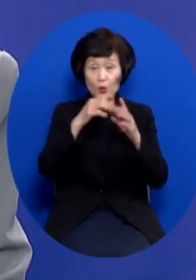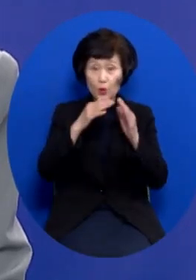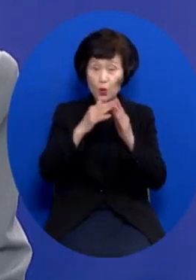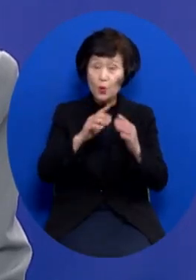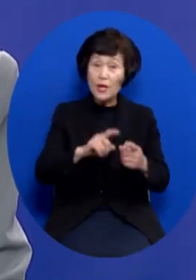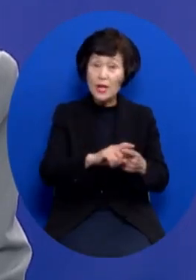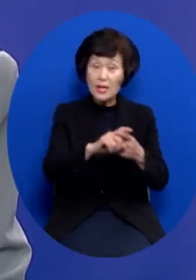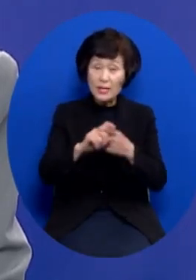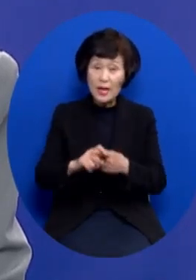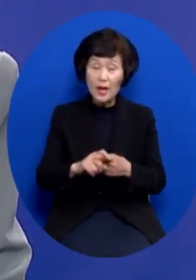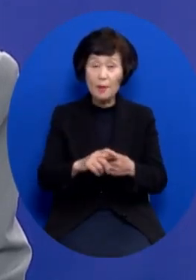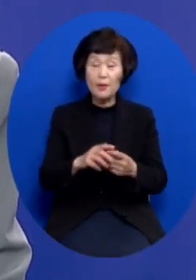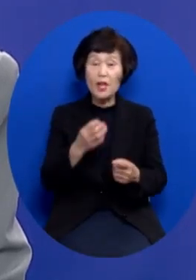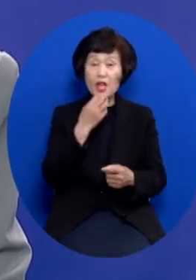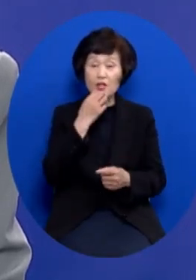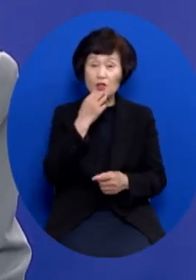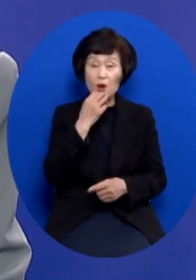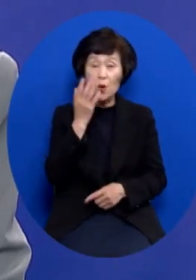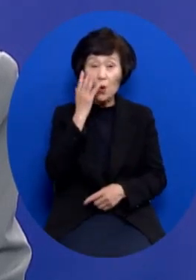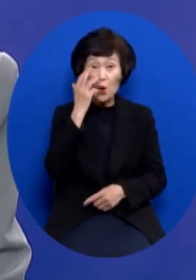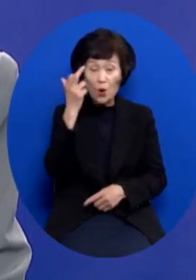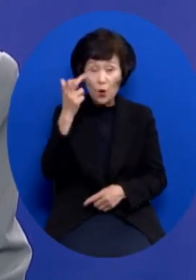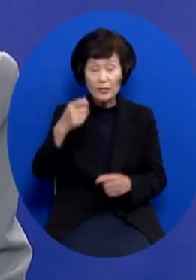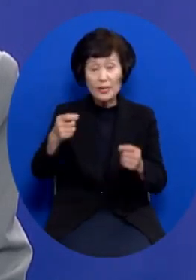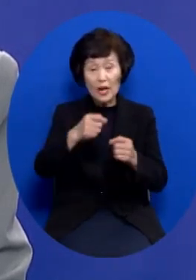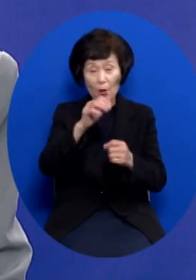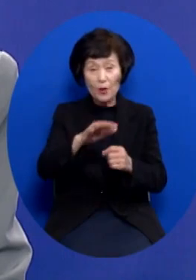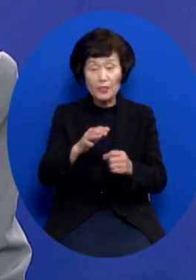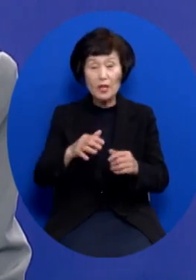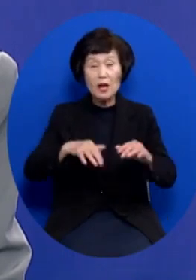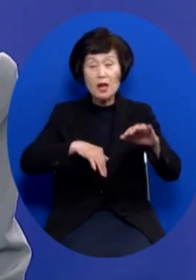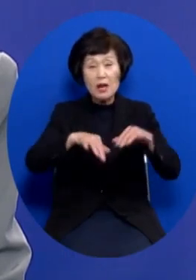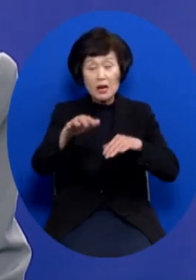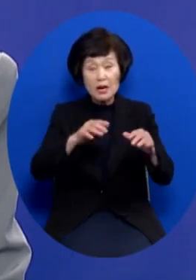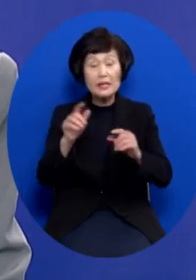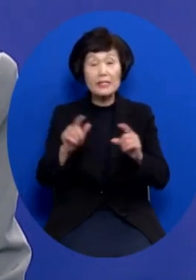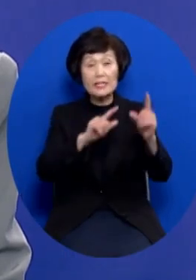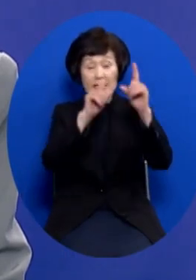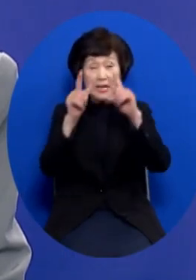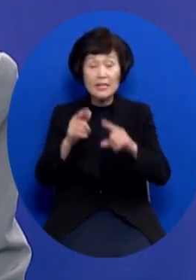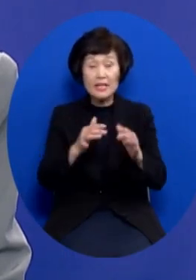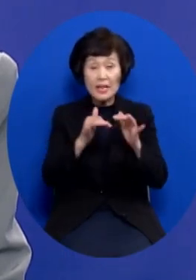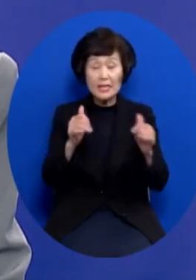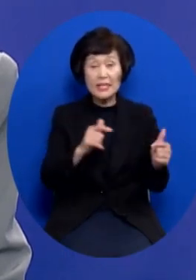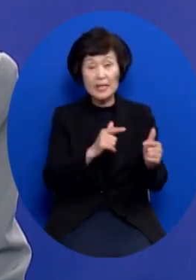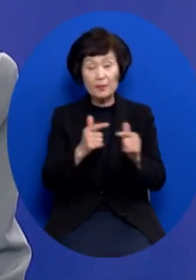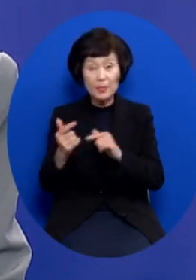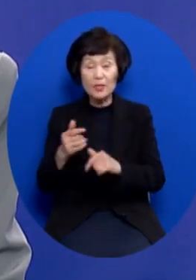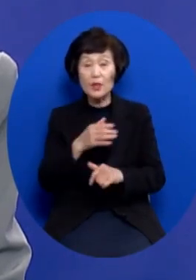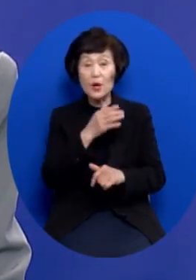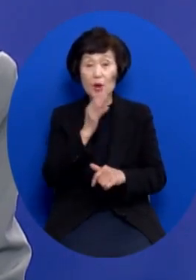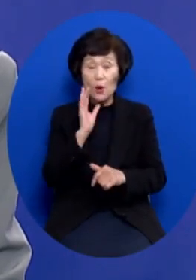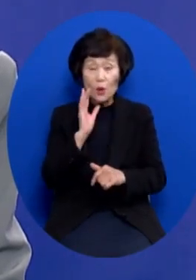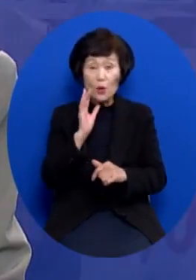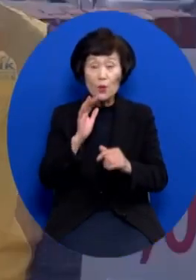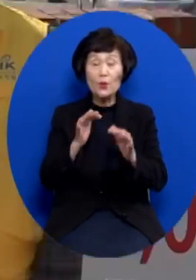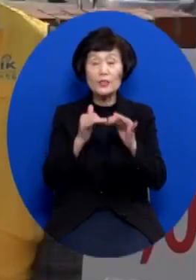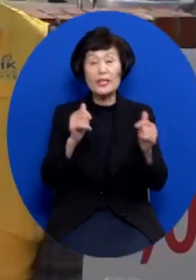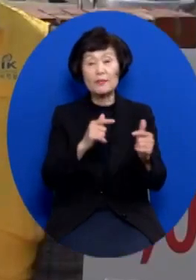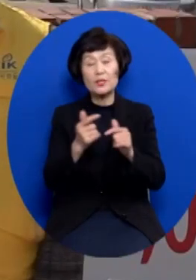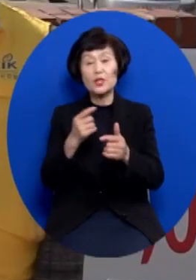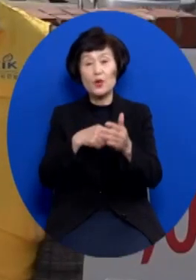한국교회연합이 서울 용산역 인근에서 노숙인과 독거노인 등 사회적 약자를 위한 사랑의 바퍼 행사를 진행했습니다.